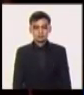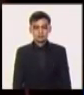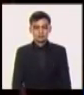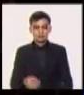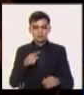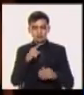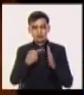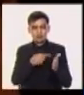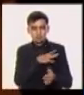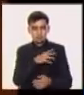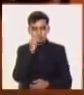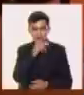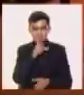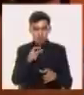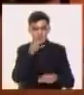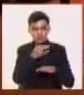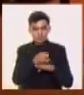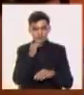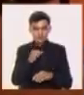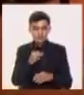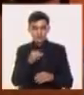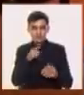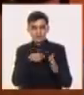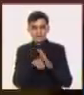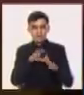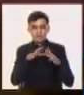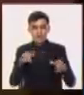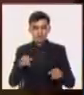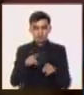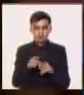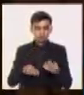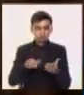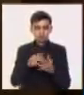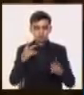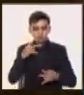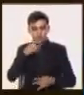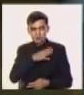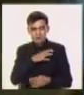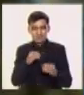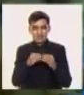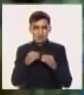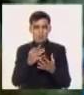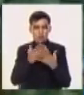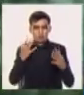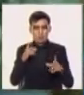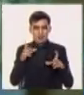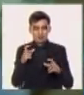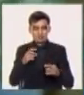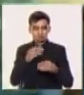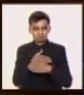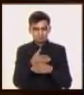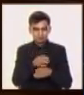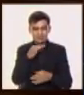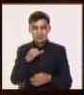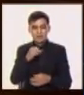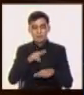Демонстранты требуют призвать виновных к ответу и искоренить коррупцию во власти. В ходе столкновений разгромлены десятки магазинов. Полиция применила